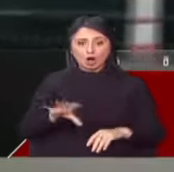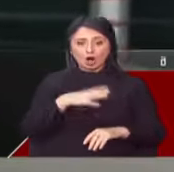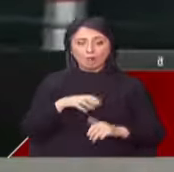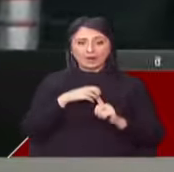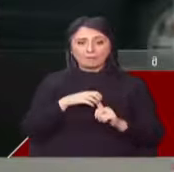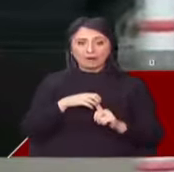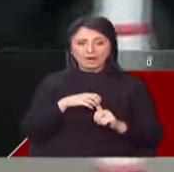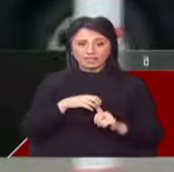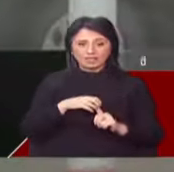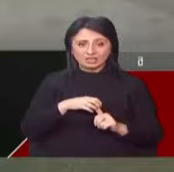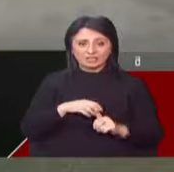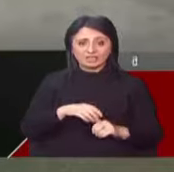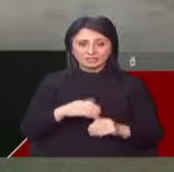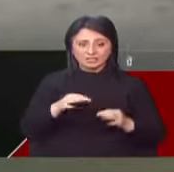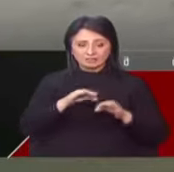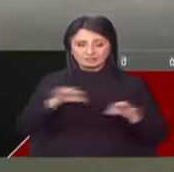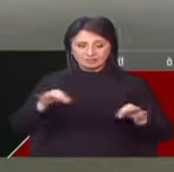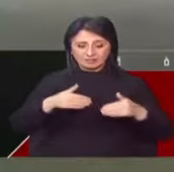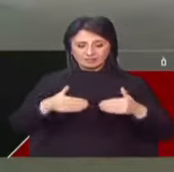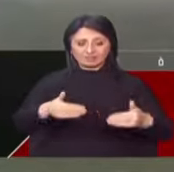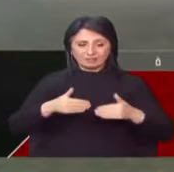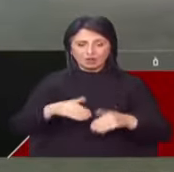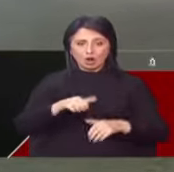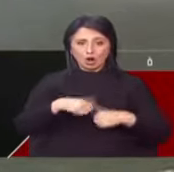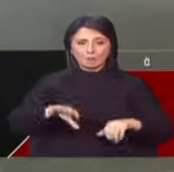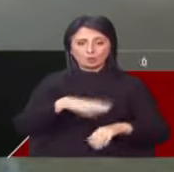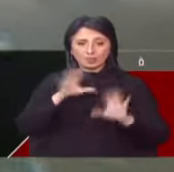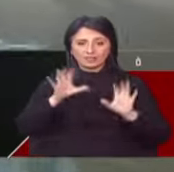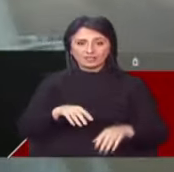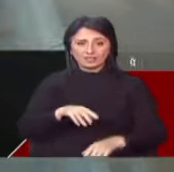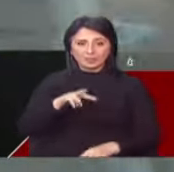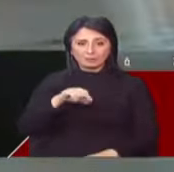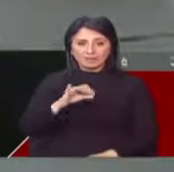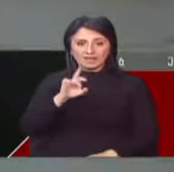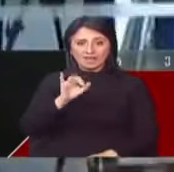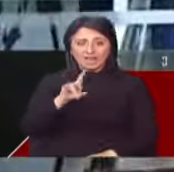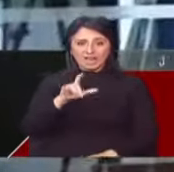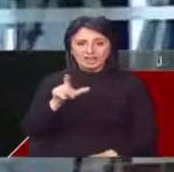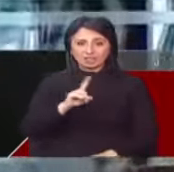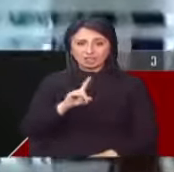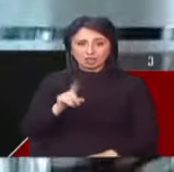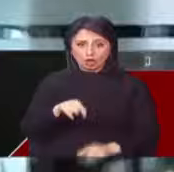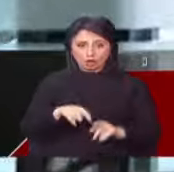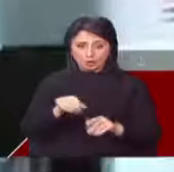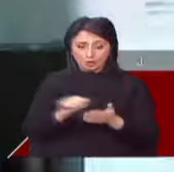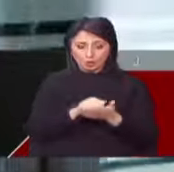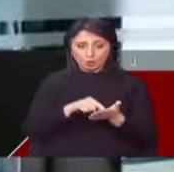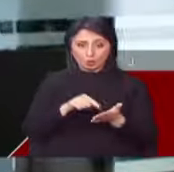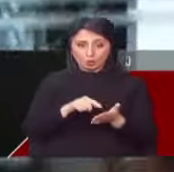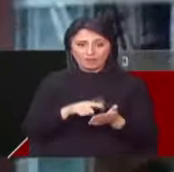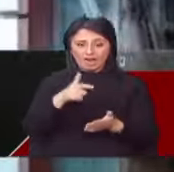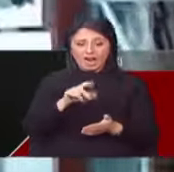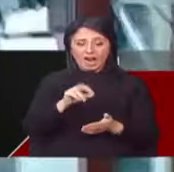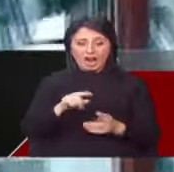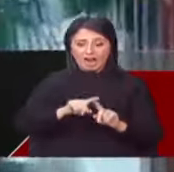Copilul magal chinosani. Da sa demarcatio comisiei copilul tâmșdomare Malchaz Mikeladze. Rom cartografiuli document ebit